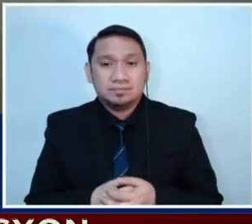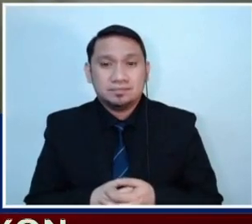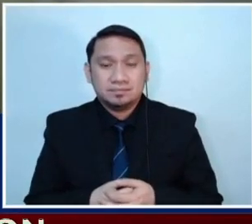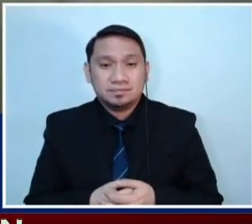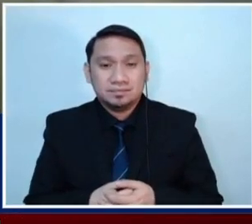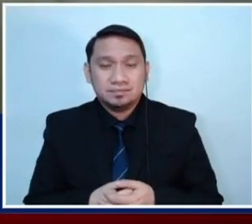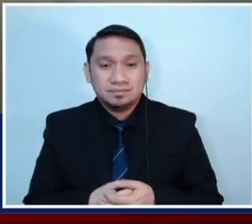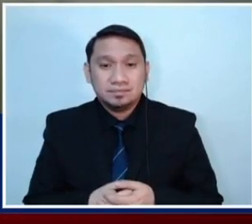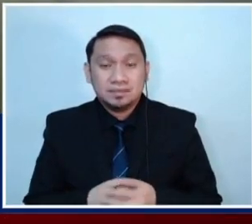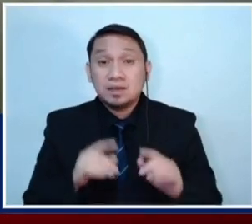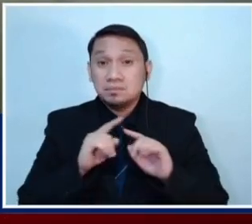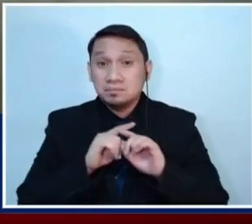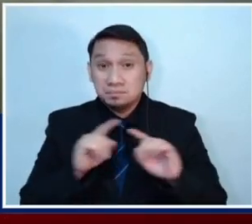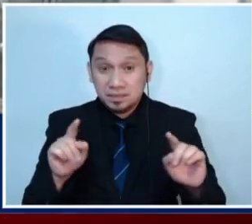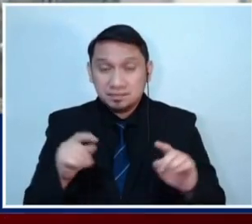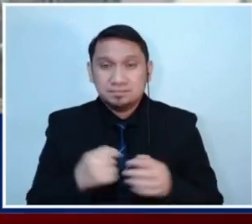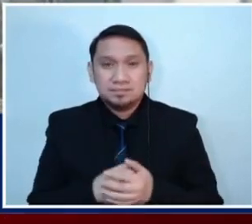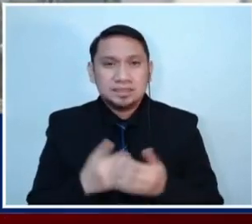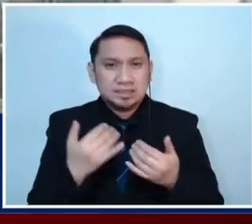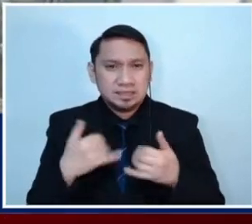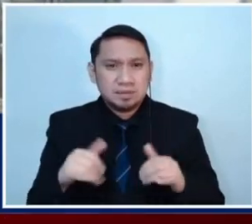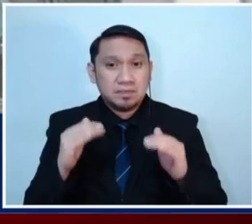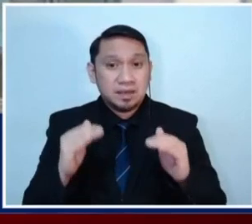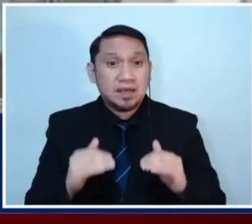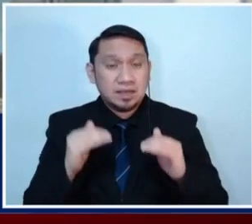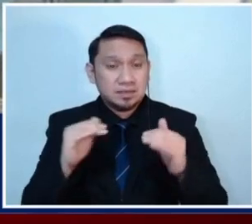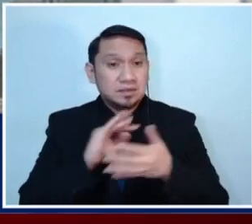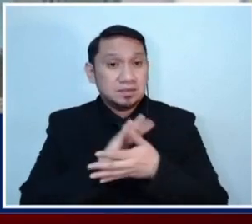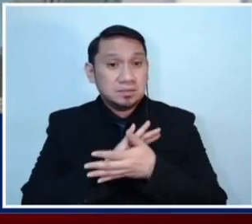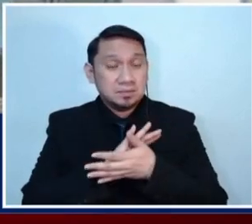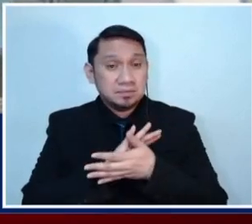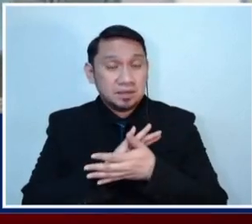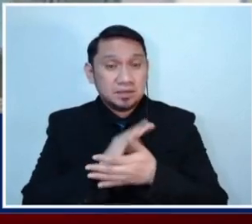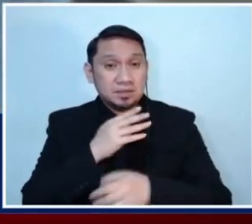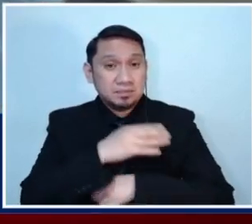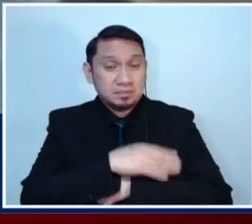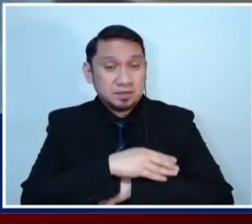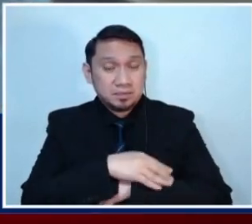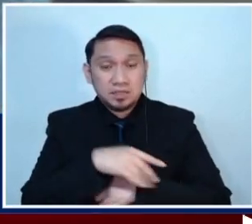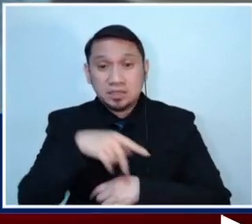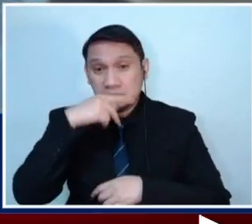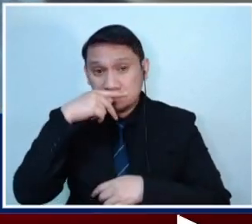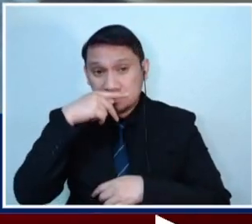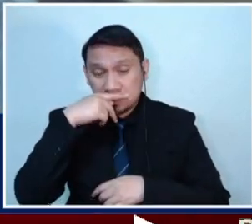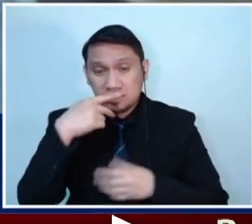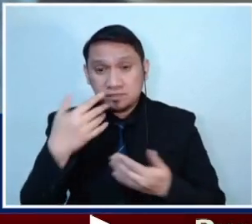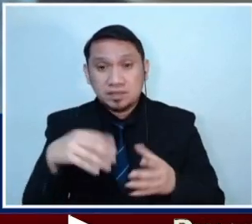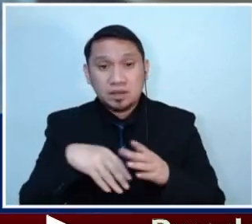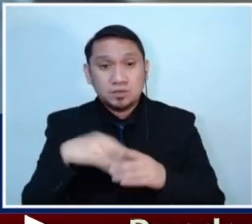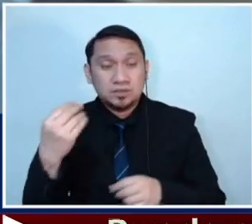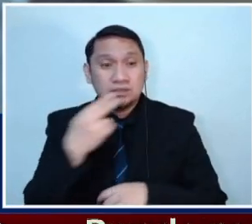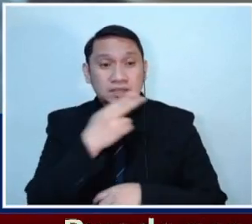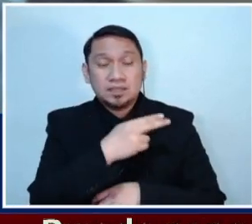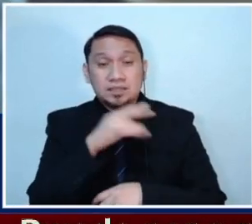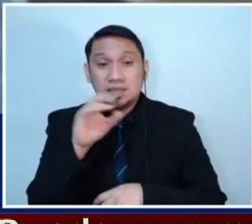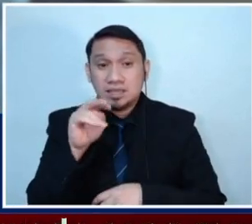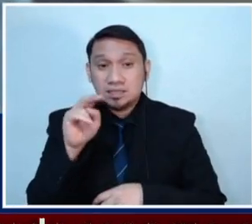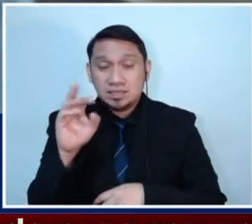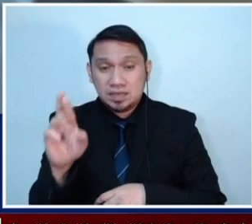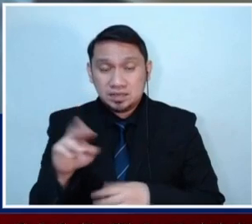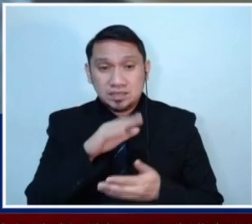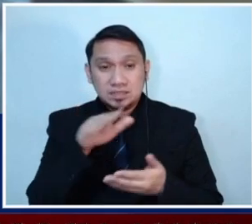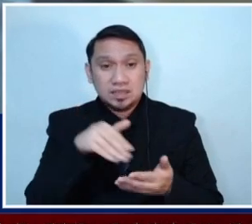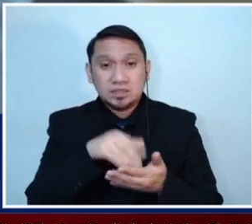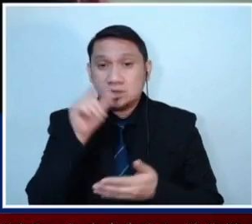patients. Pero nananatiling mataas umano ang COVID bed occupancy sa mga pribadong ospital sa labas ng NCR, Central Luzon